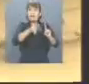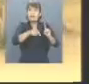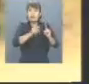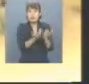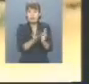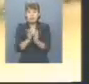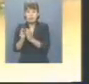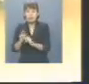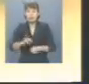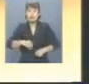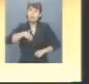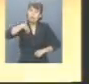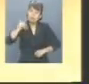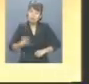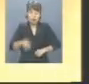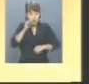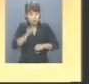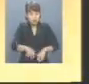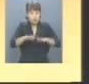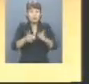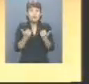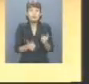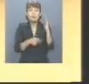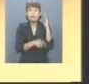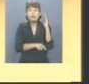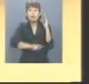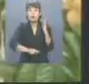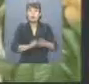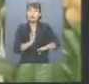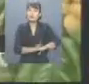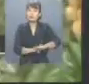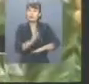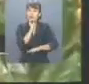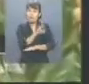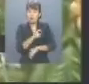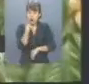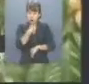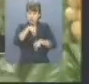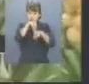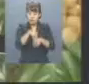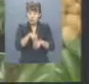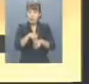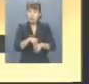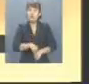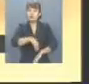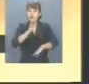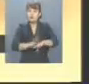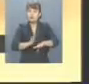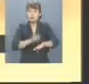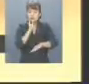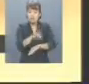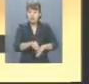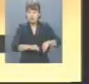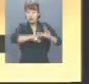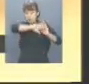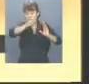ในครั้งนี้ล่าสุดจังหวัดพัทลุงประกาศเตือนชาวบ้านที่อยู่ในพื้นที่เสี่ยงภัยระมัดระวังน้ำป่าไหลหลากและดินโคลนถล่ม